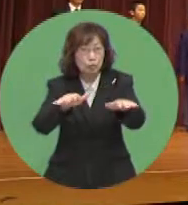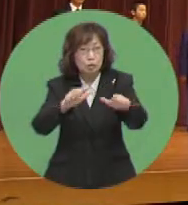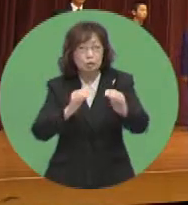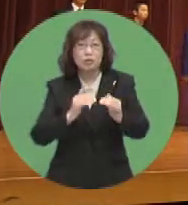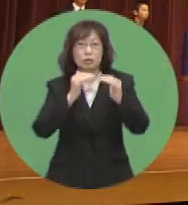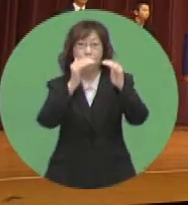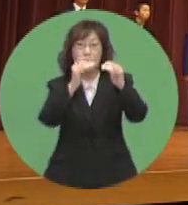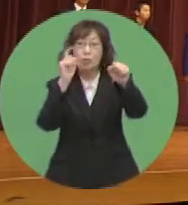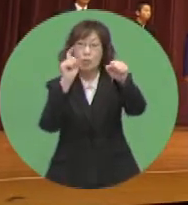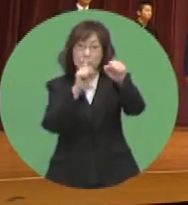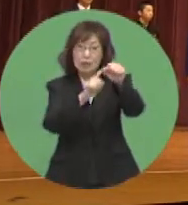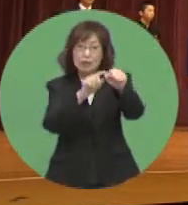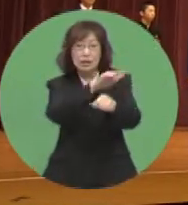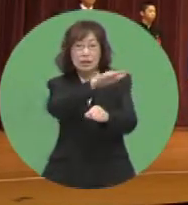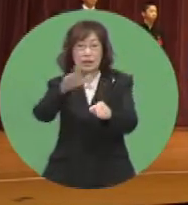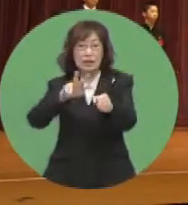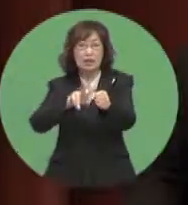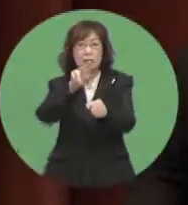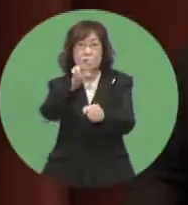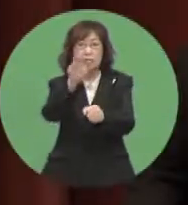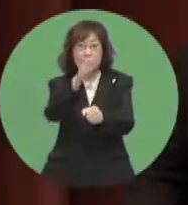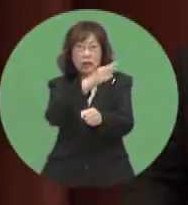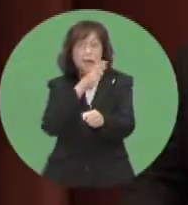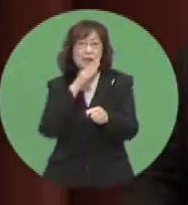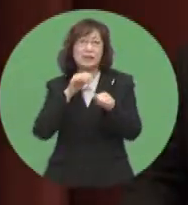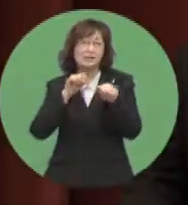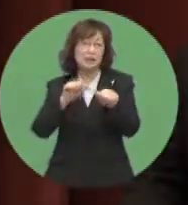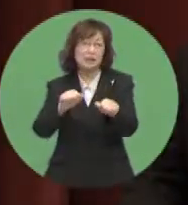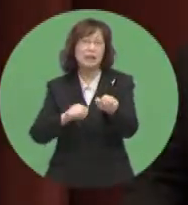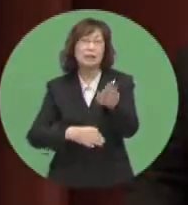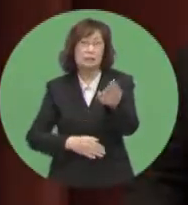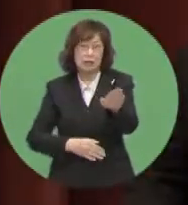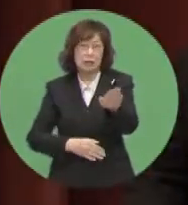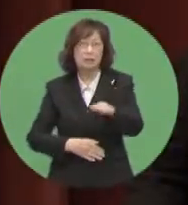に平成20年から実施しているものです。